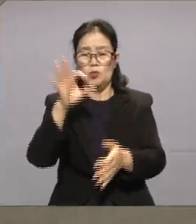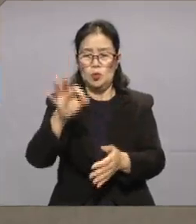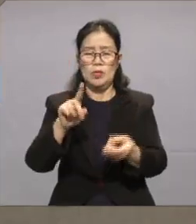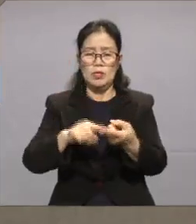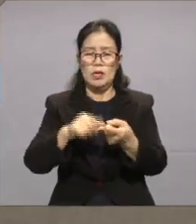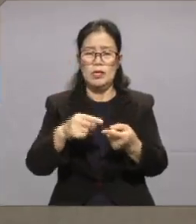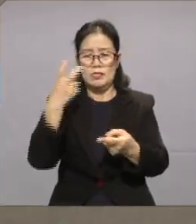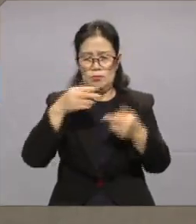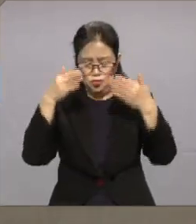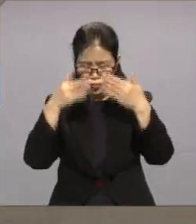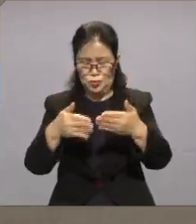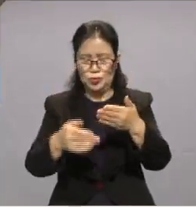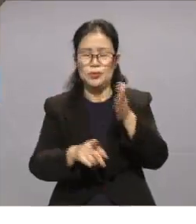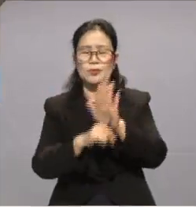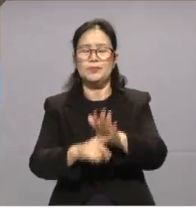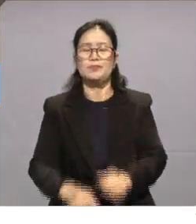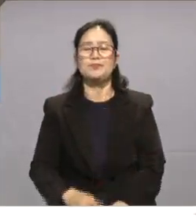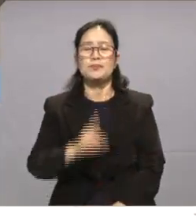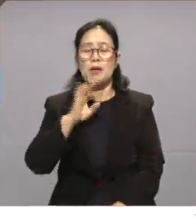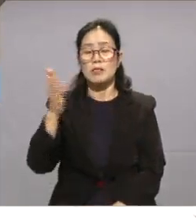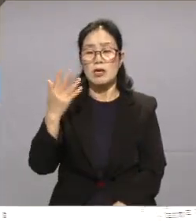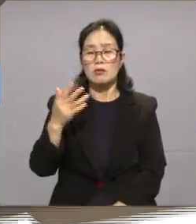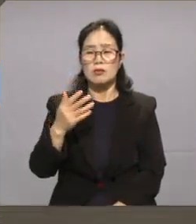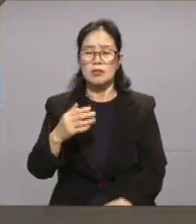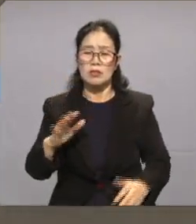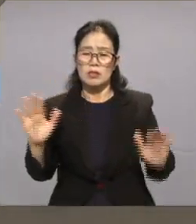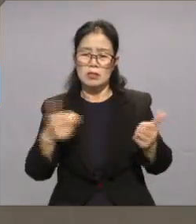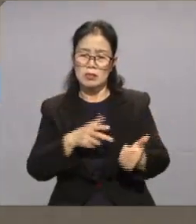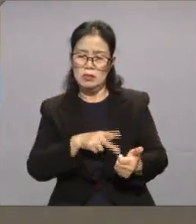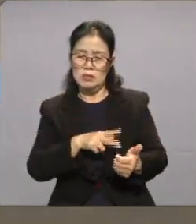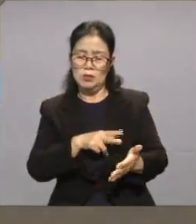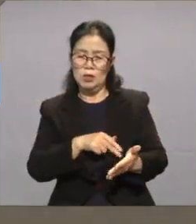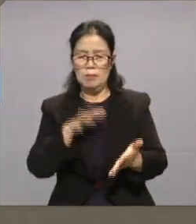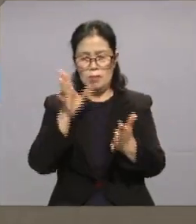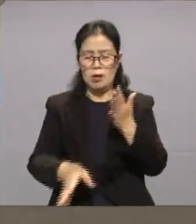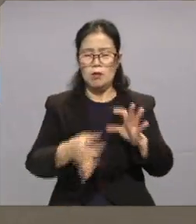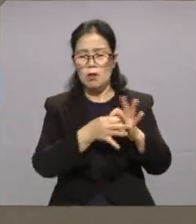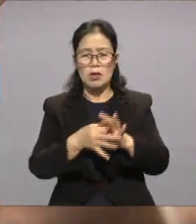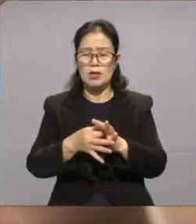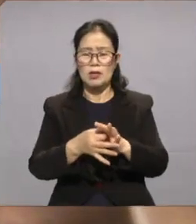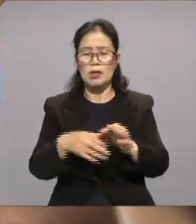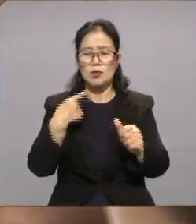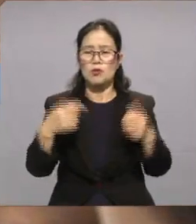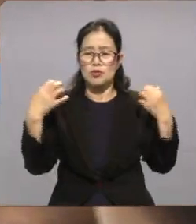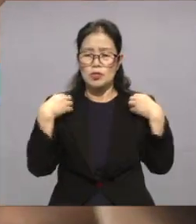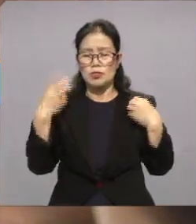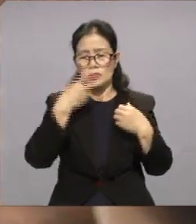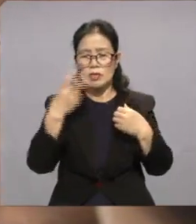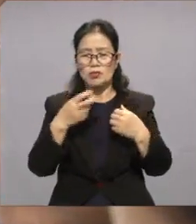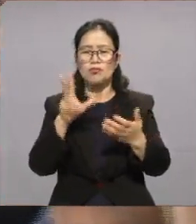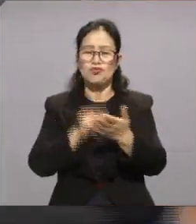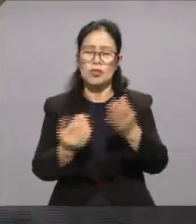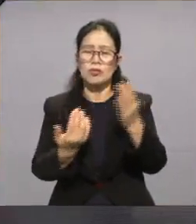심사도 예고했습니다 다만 최근에 의회 파행과 맞물려 도교육청 예산한도 차지를 빚을 수 있다는 우려